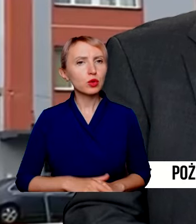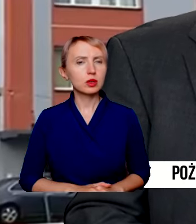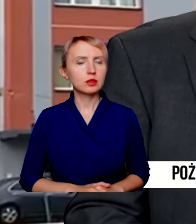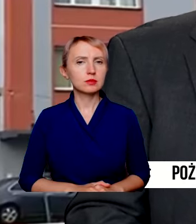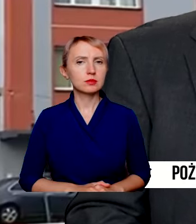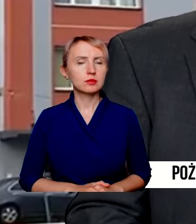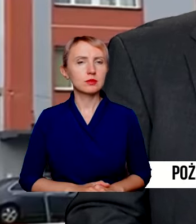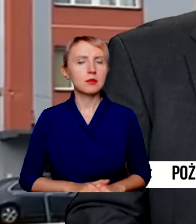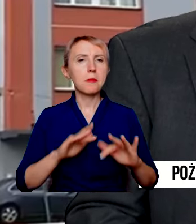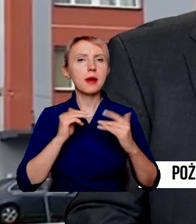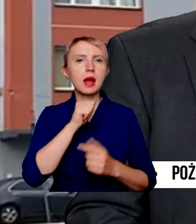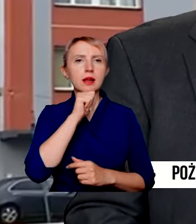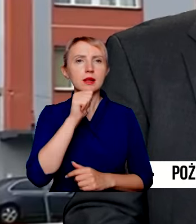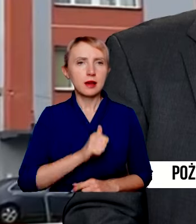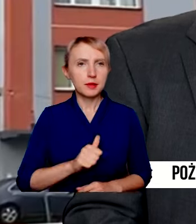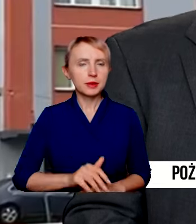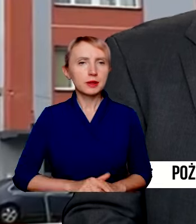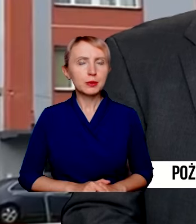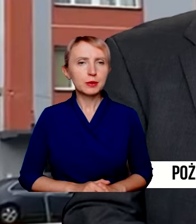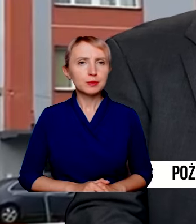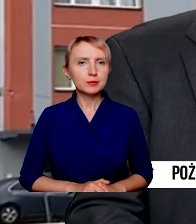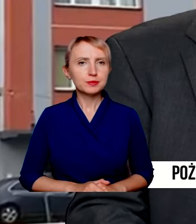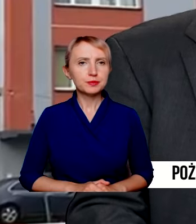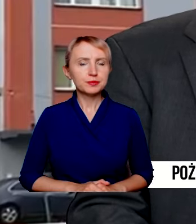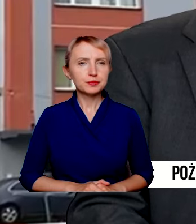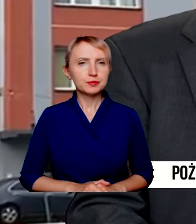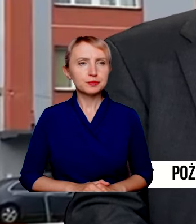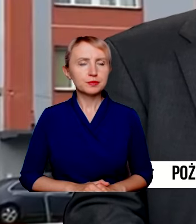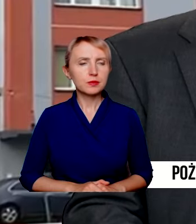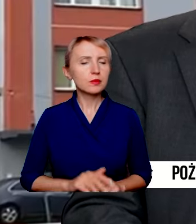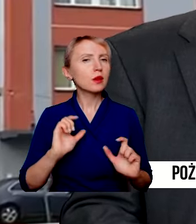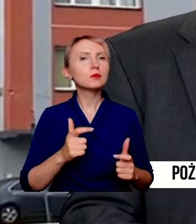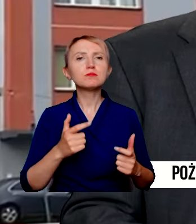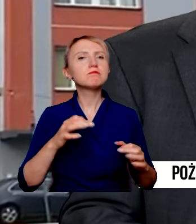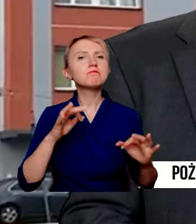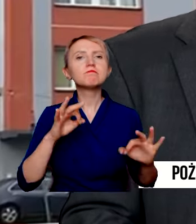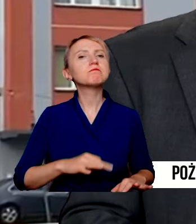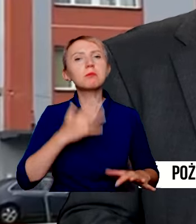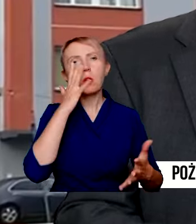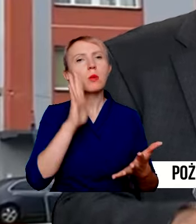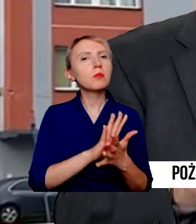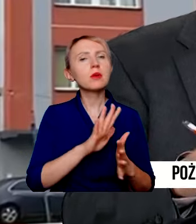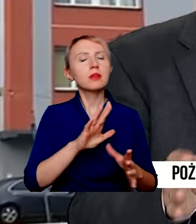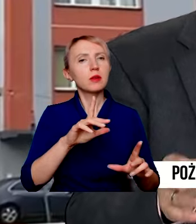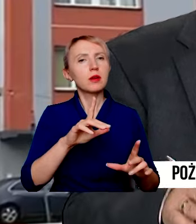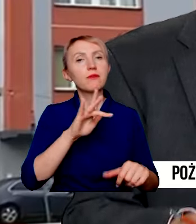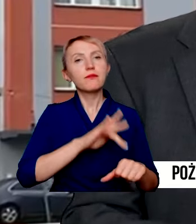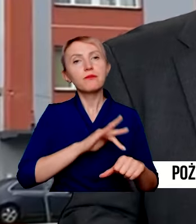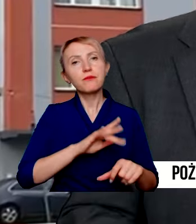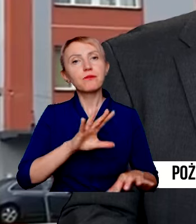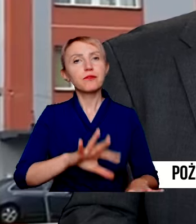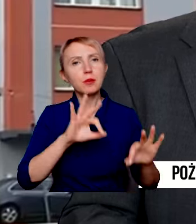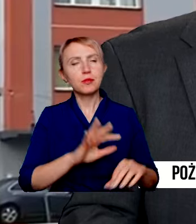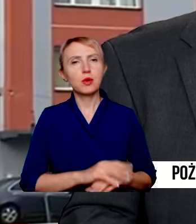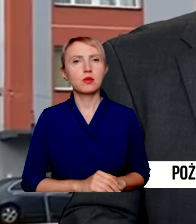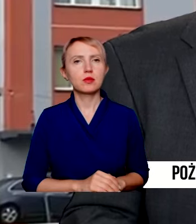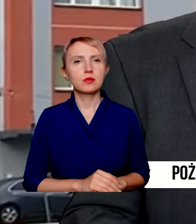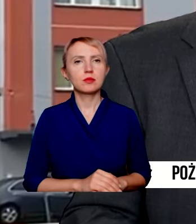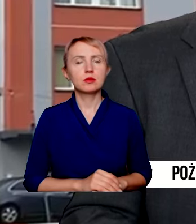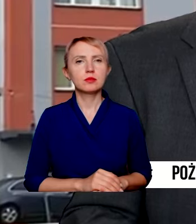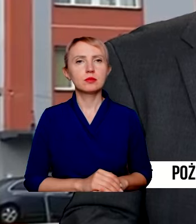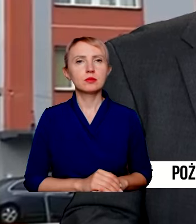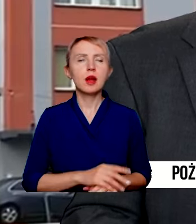do Parlamentu Europejskiego. Jak pan skomentuje wyniki tych wyborów? Taki remis ze wskazaniem